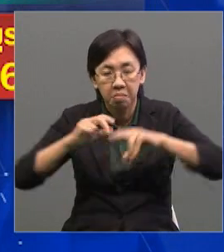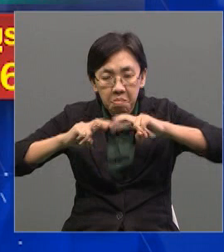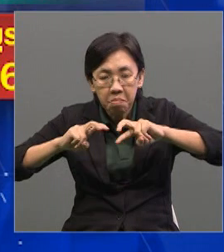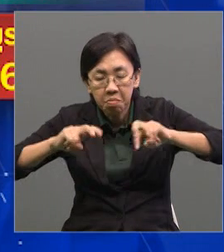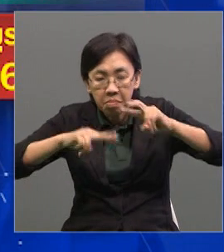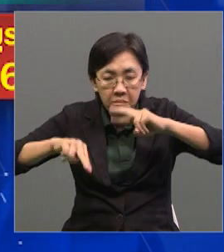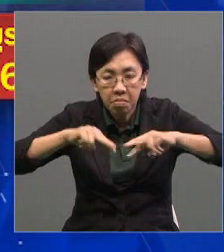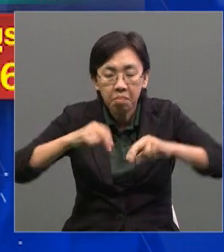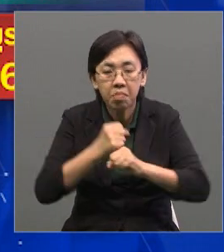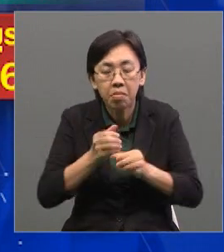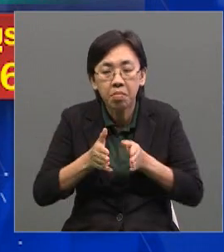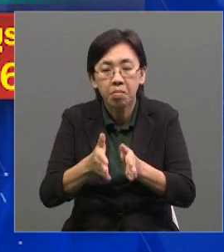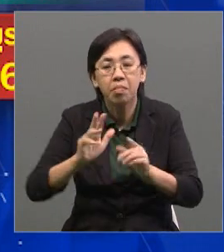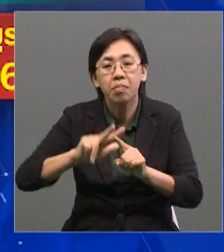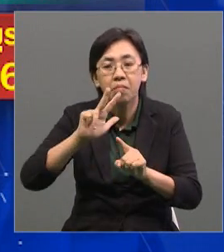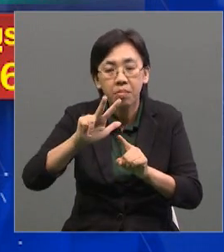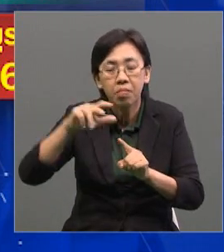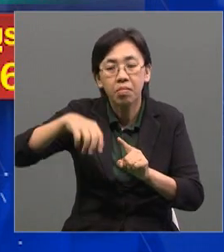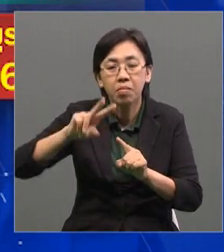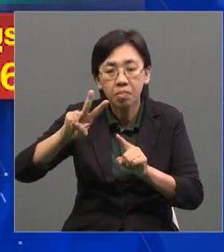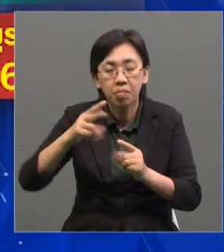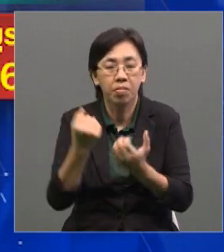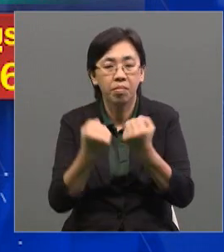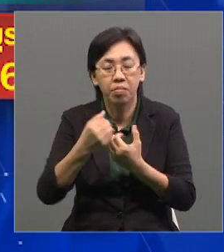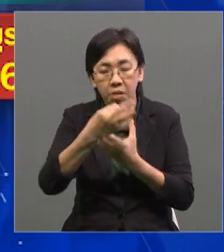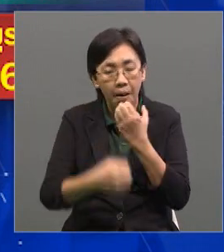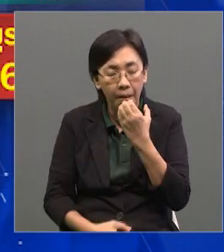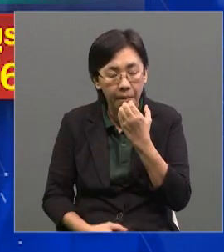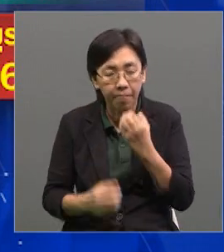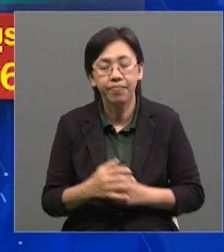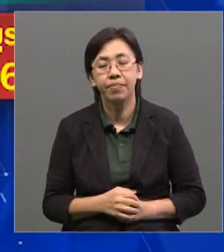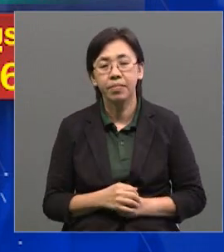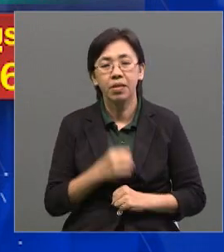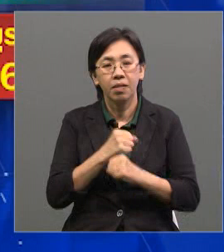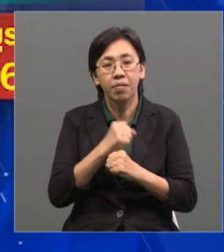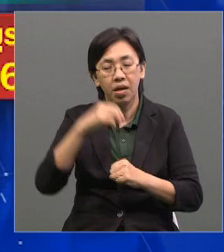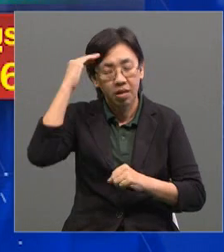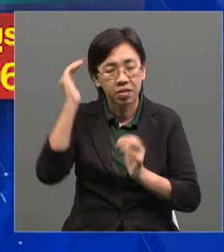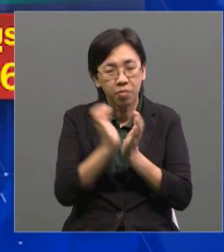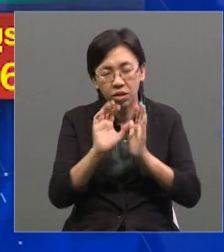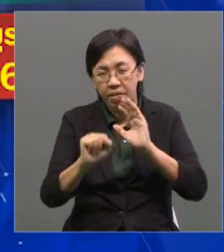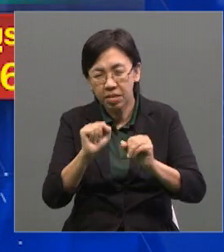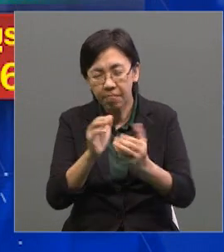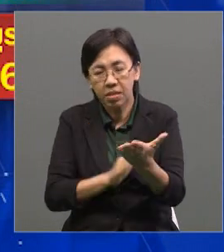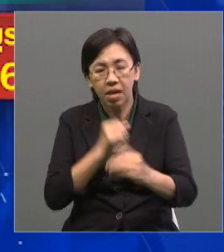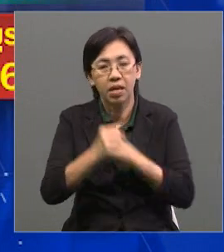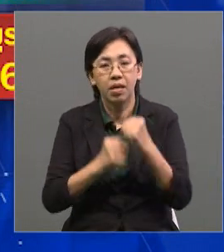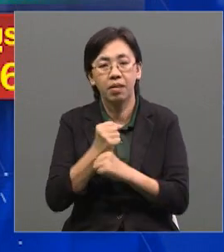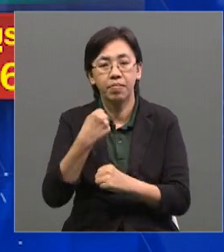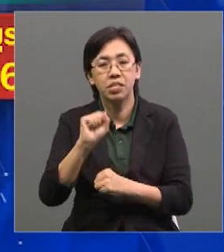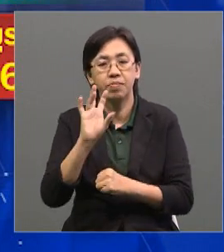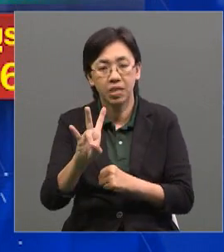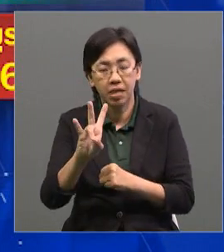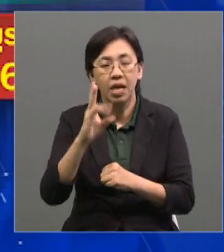สวนอยู่งานแผนก 3กอง 2รถวิทยุและรับราชการสังกัดกองปราบเป็นเวลานานถึง 17ป